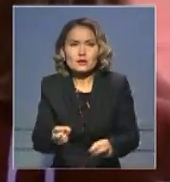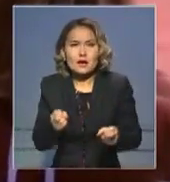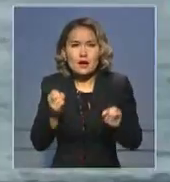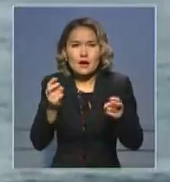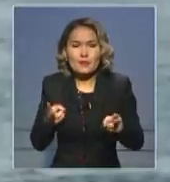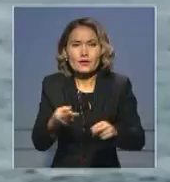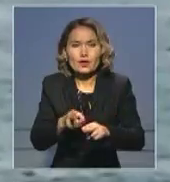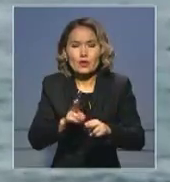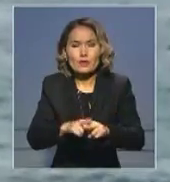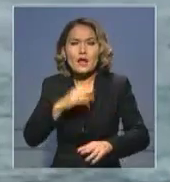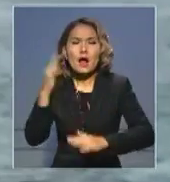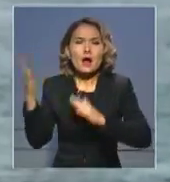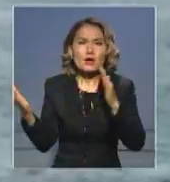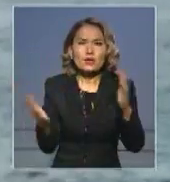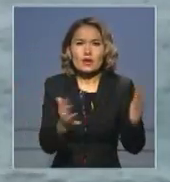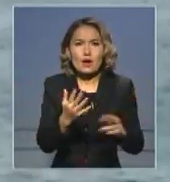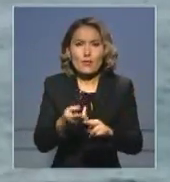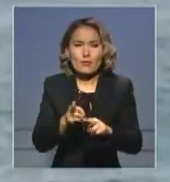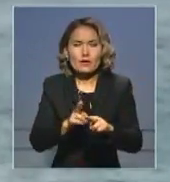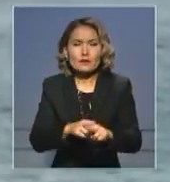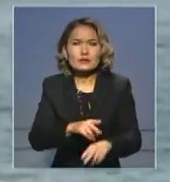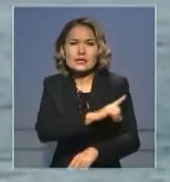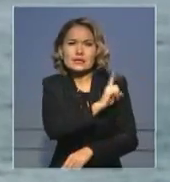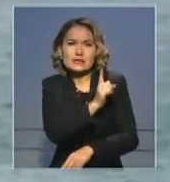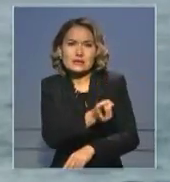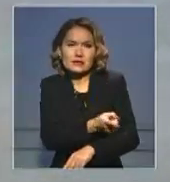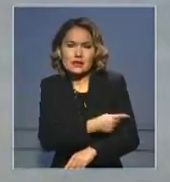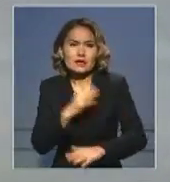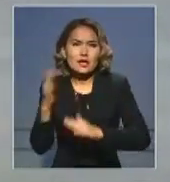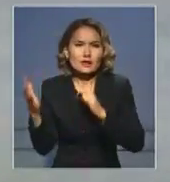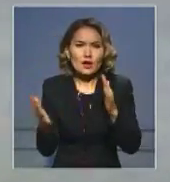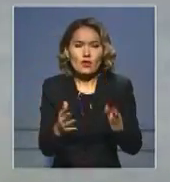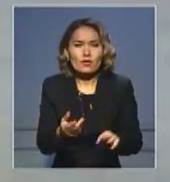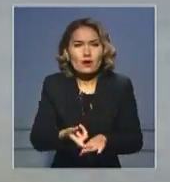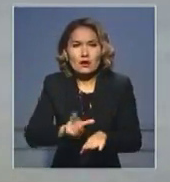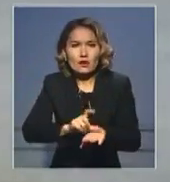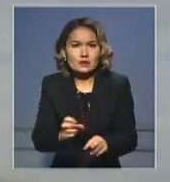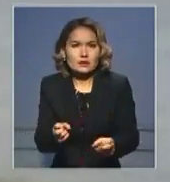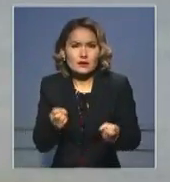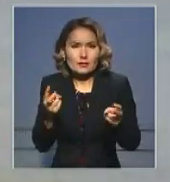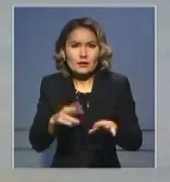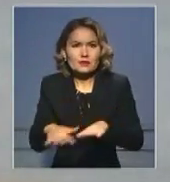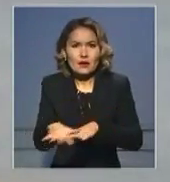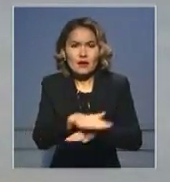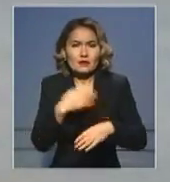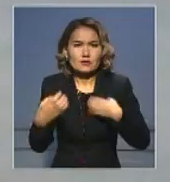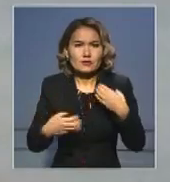Патрисияның соңы жарты ғасыр ішіндегі ең күшті дауыл болатын түрі бар деп қауіптеніп отыр.